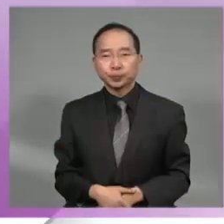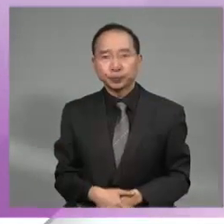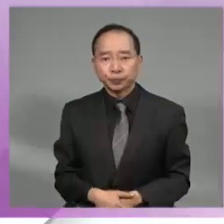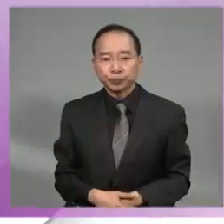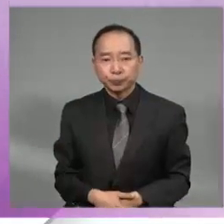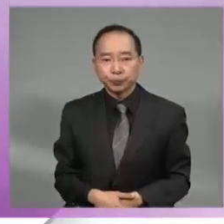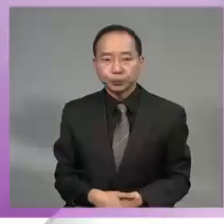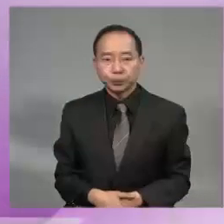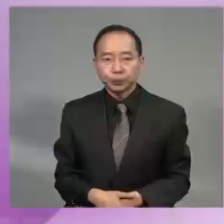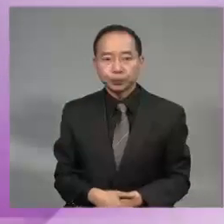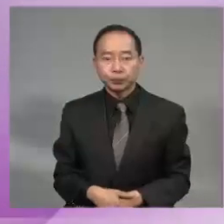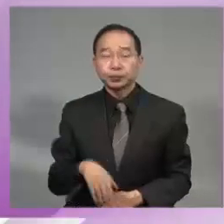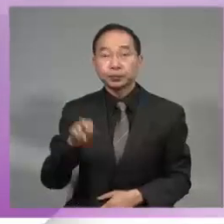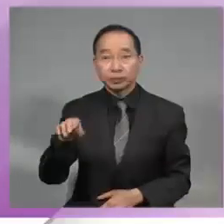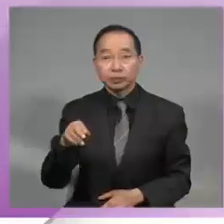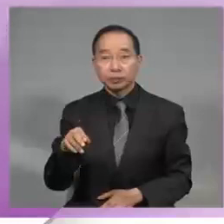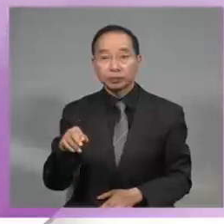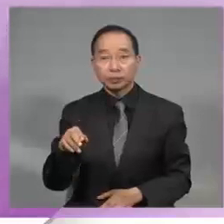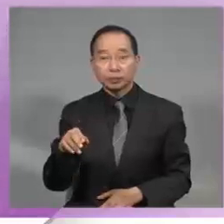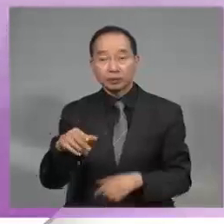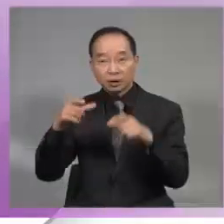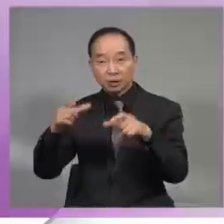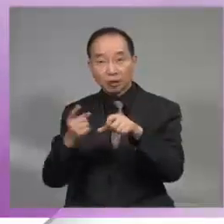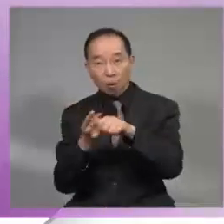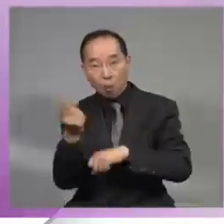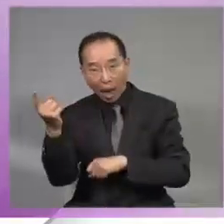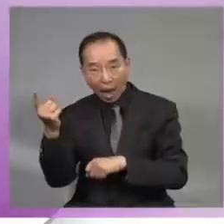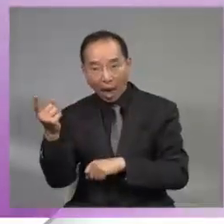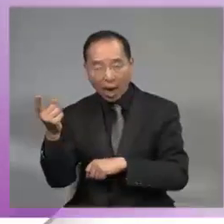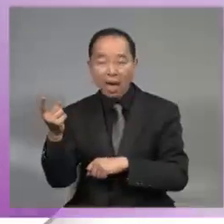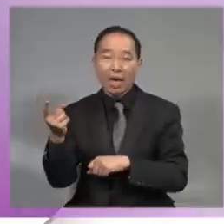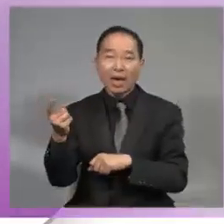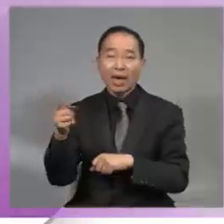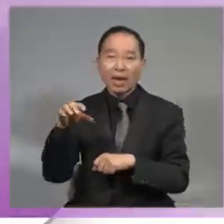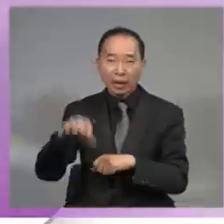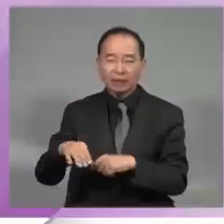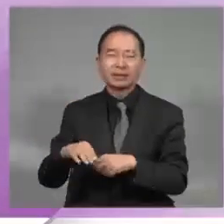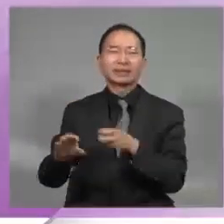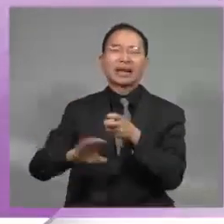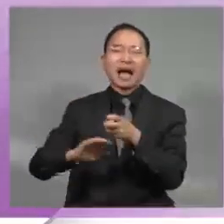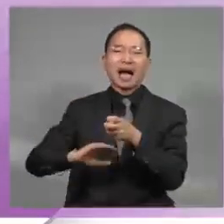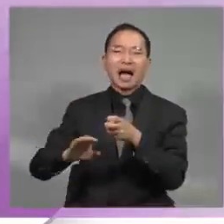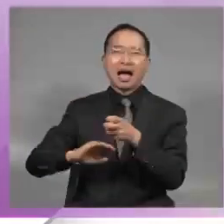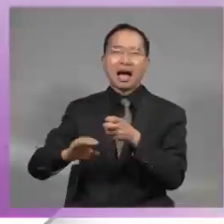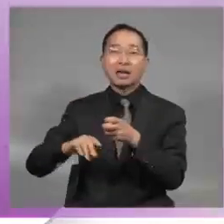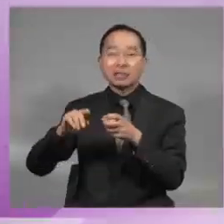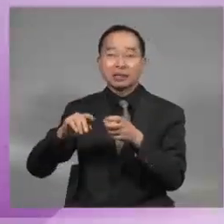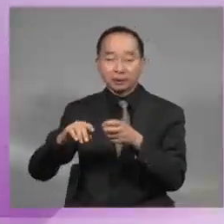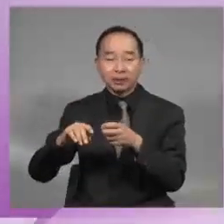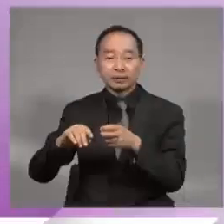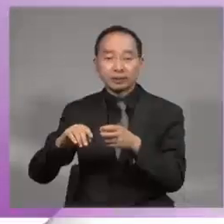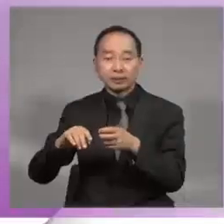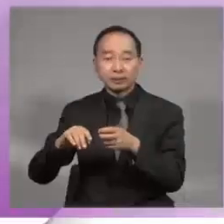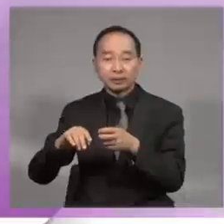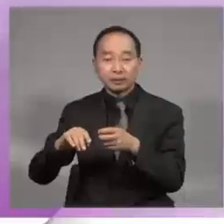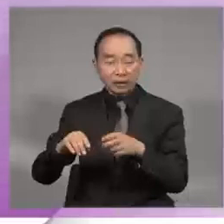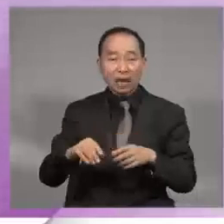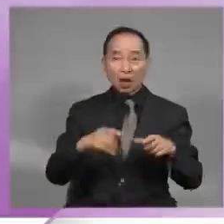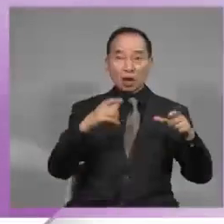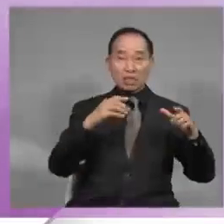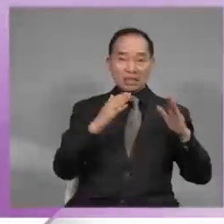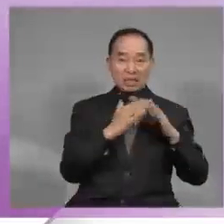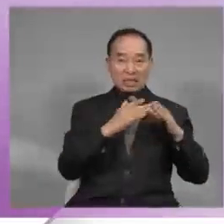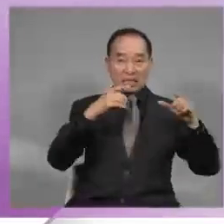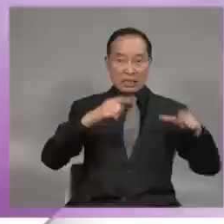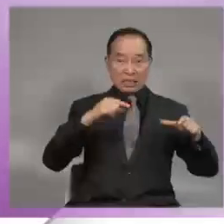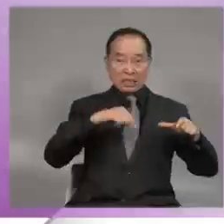투표함은 네. 저렇게 차량을 통해서 이송을 네, 준비하는군요. 이제 저렇게 관내 사전 투표함은 차량으로 관할 구시군 선거관리위원회까지 인계를 하게 됩니다.